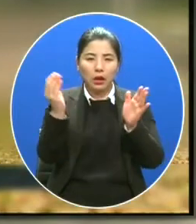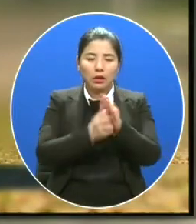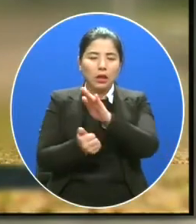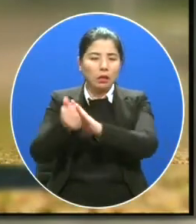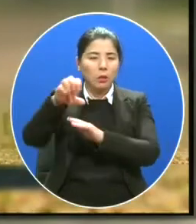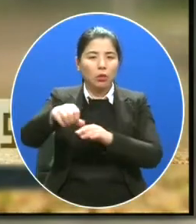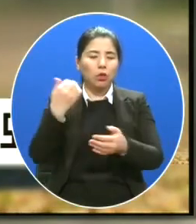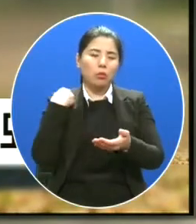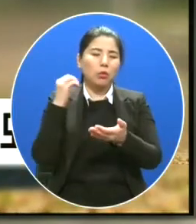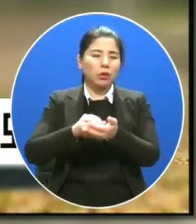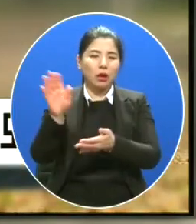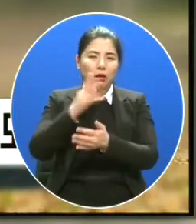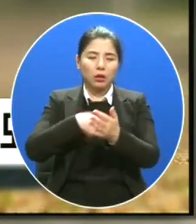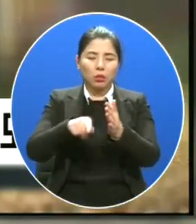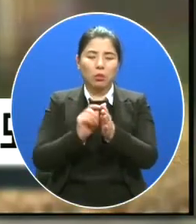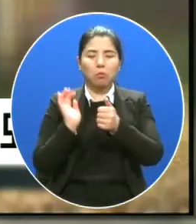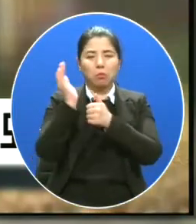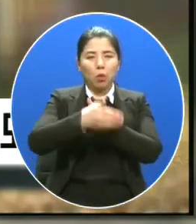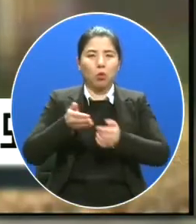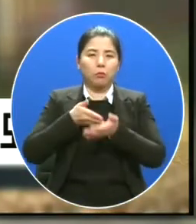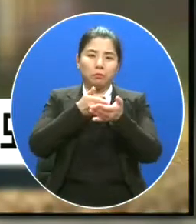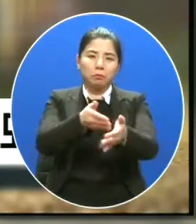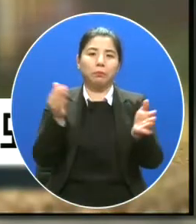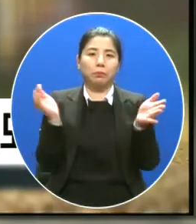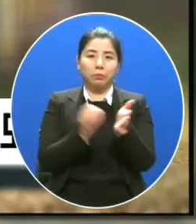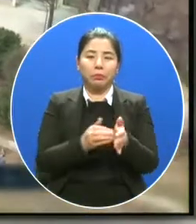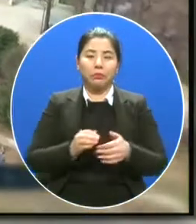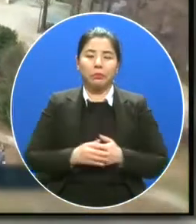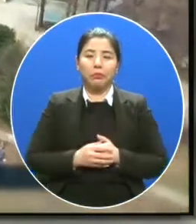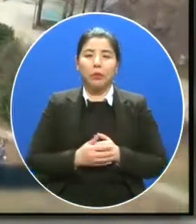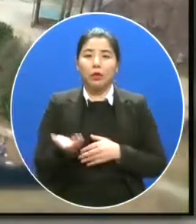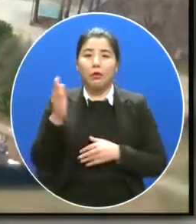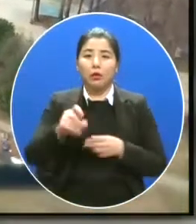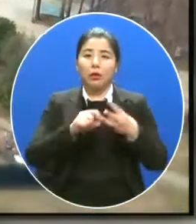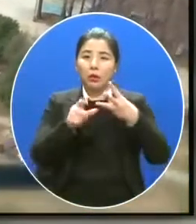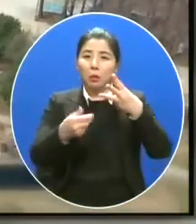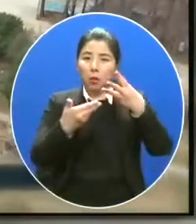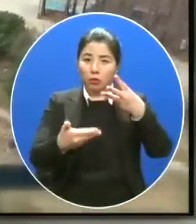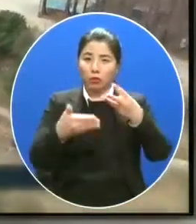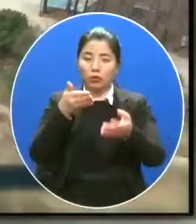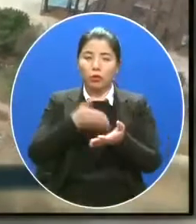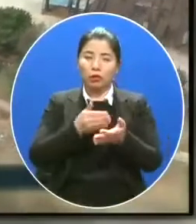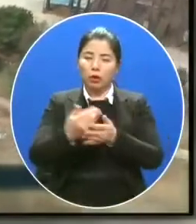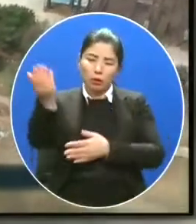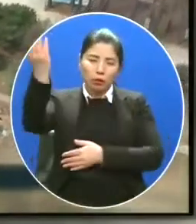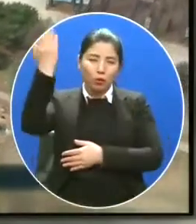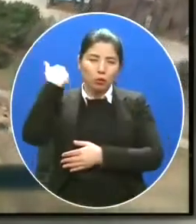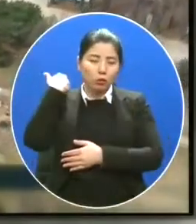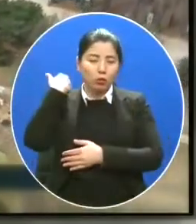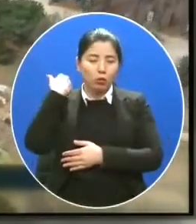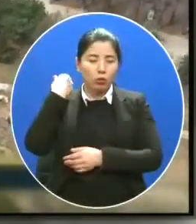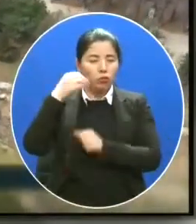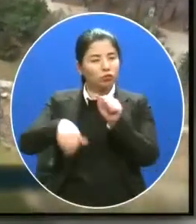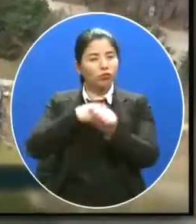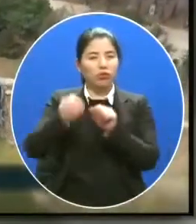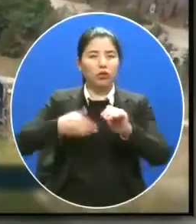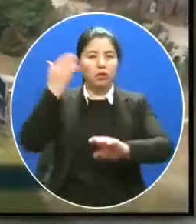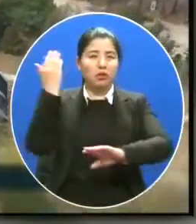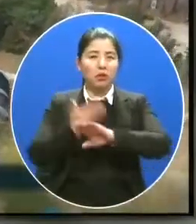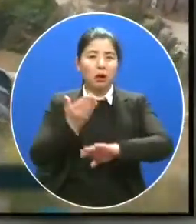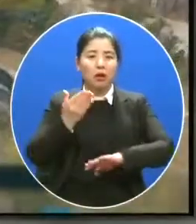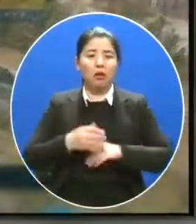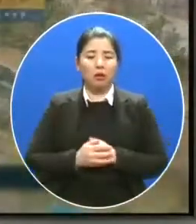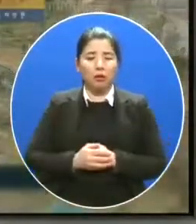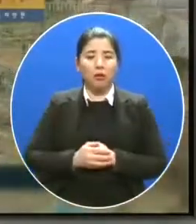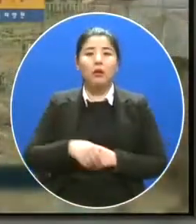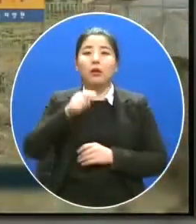희망원으로 돌아가지 않도록 보호할 것을 요구했습니다. 그런데 3월 9일 뉴스는 이전 뉴스와 톤이 조금